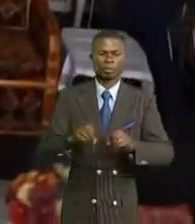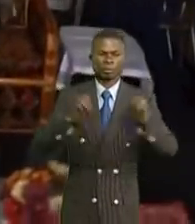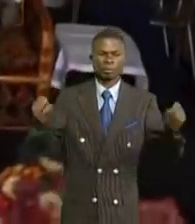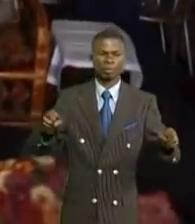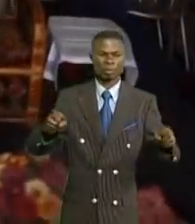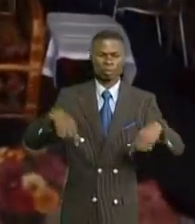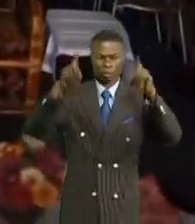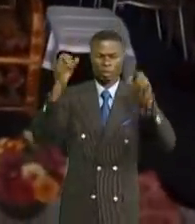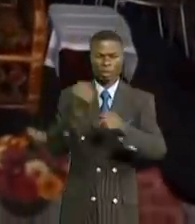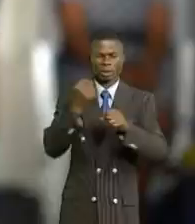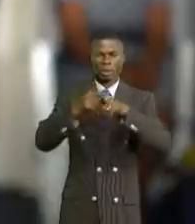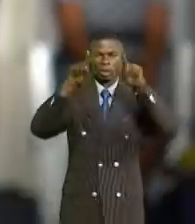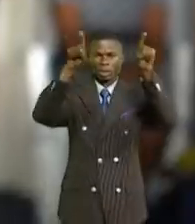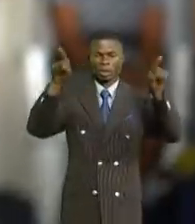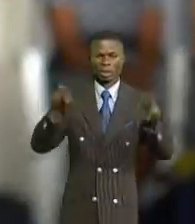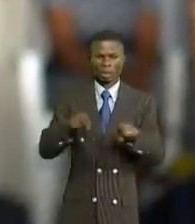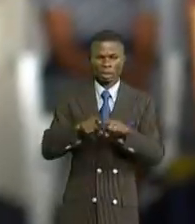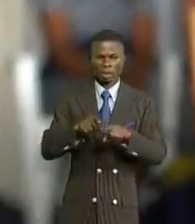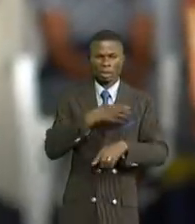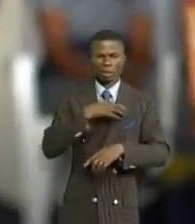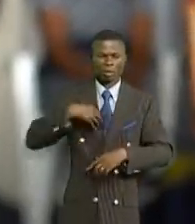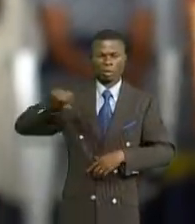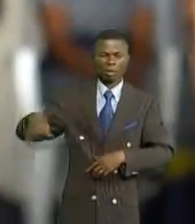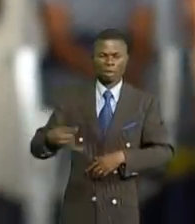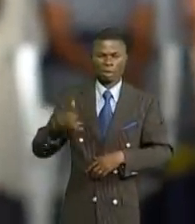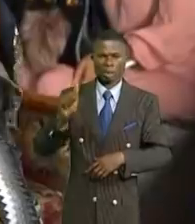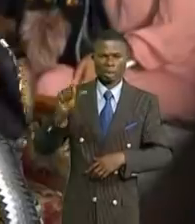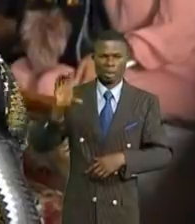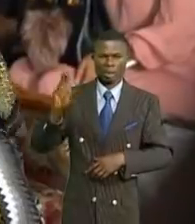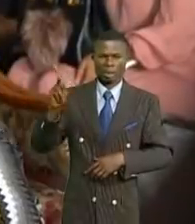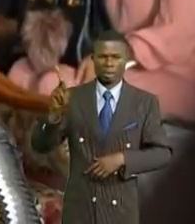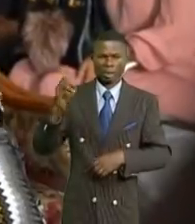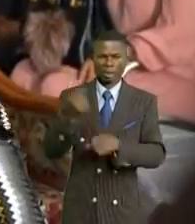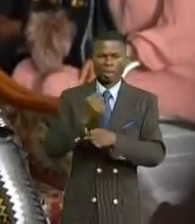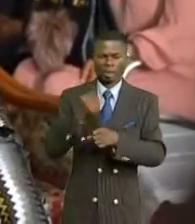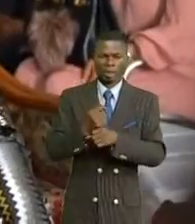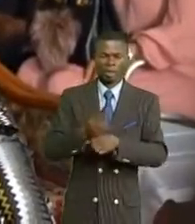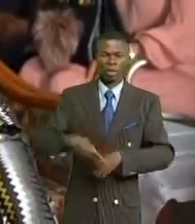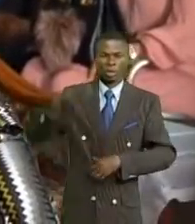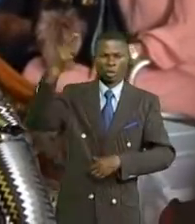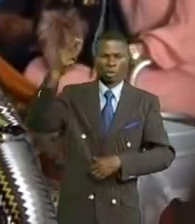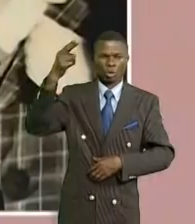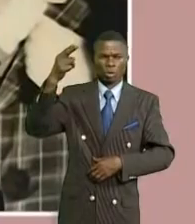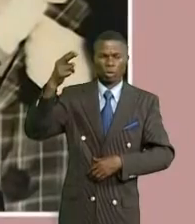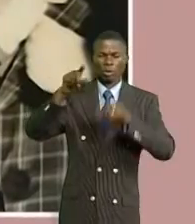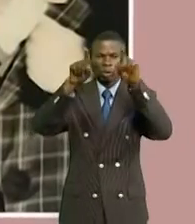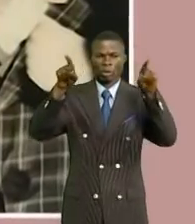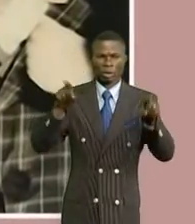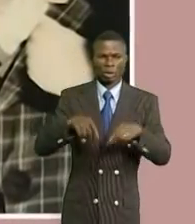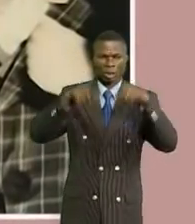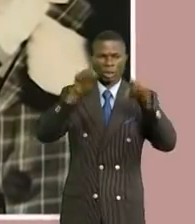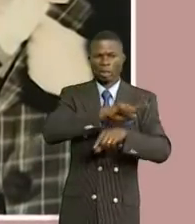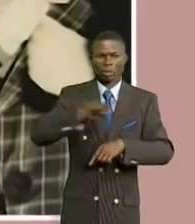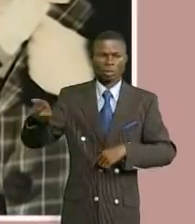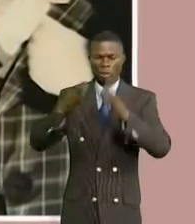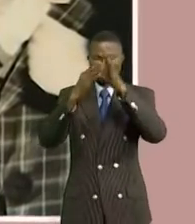carrière à la télévision jacky bertocco s'est tissée au fil des années au rang de légende du petit écran les années 60